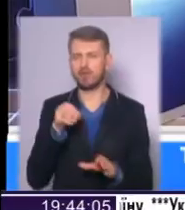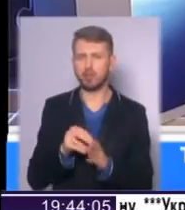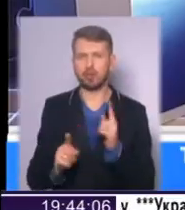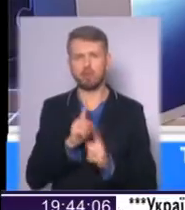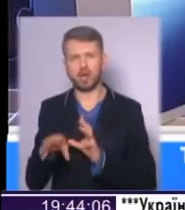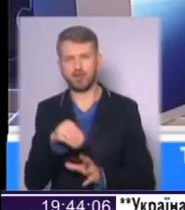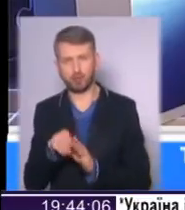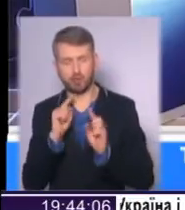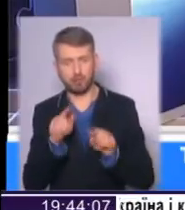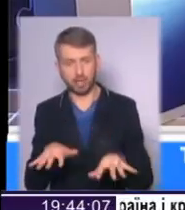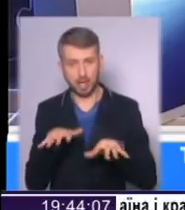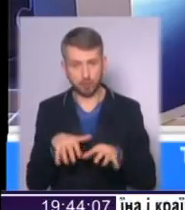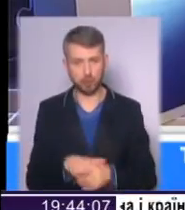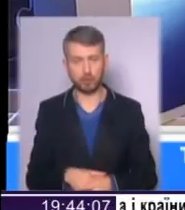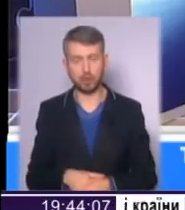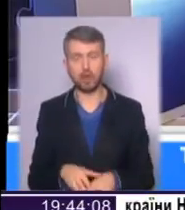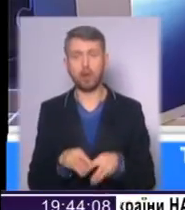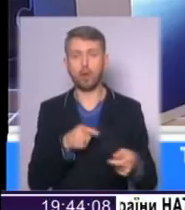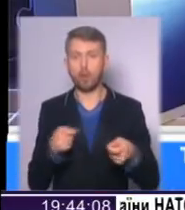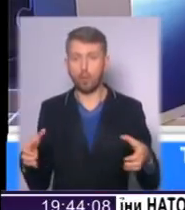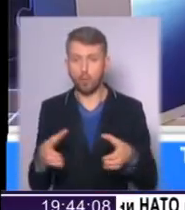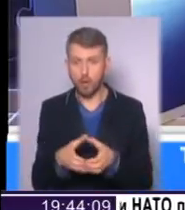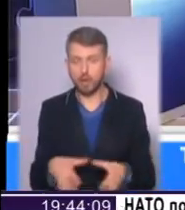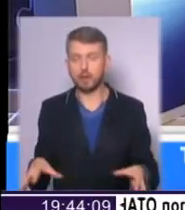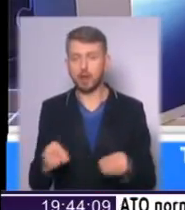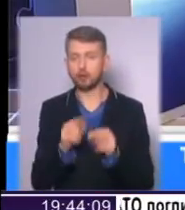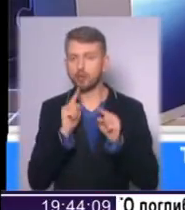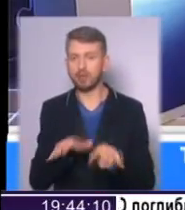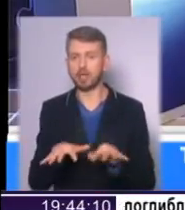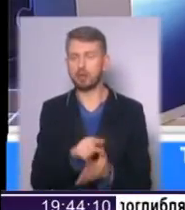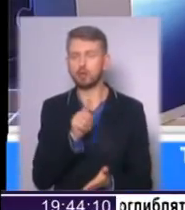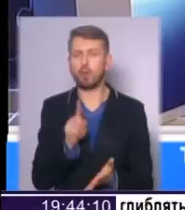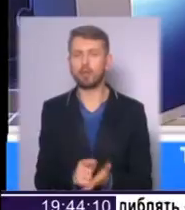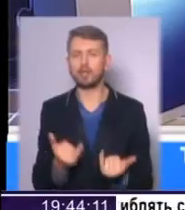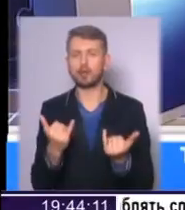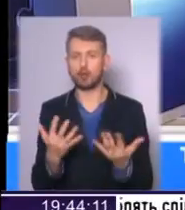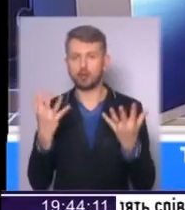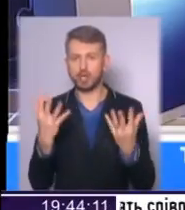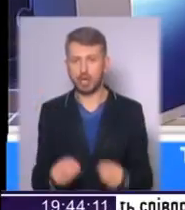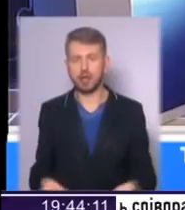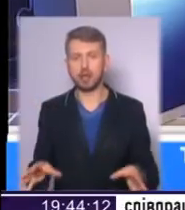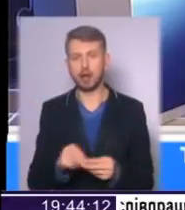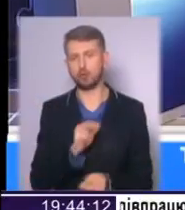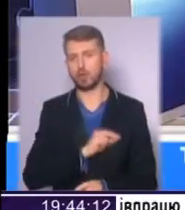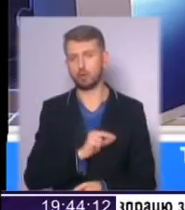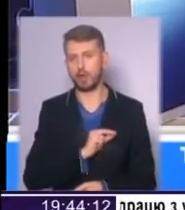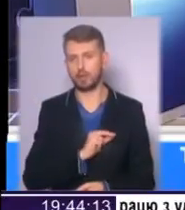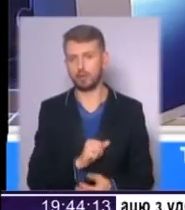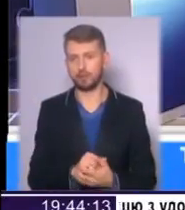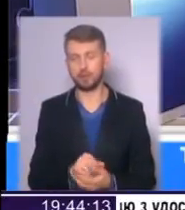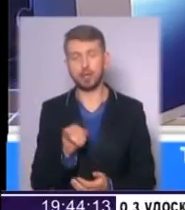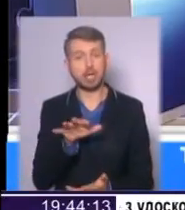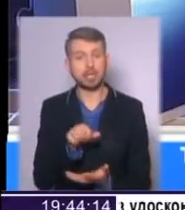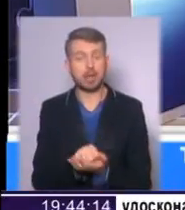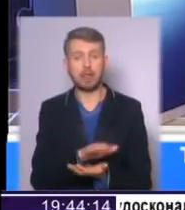перевиборів парламенту. Уряд разом з парламентом повинен на сьогоднішній день разом працювати. І не